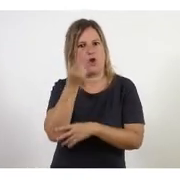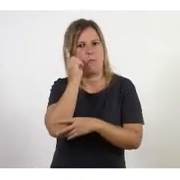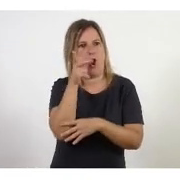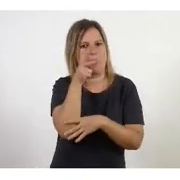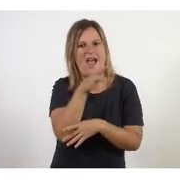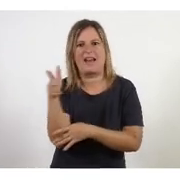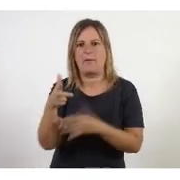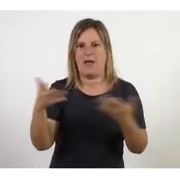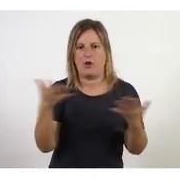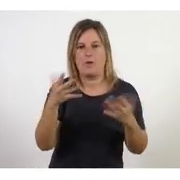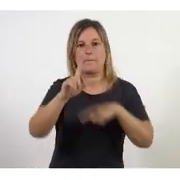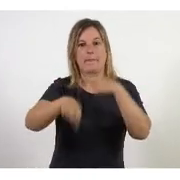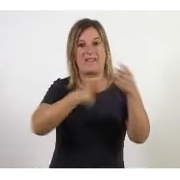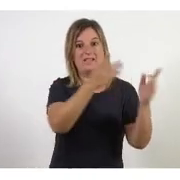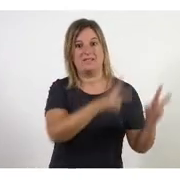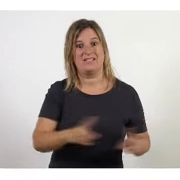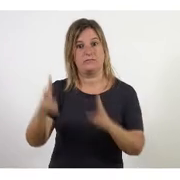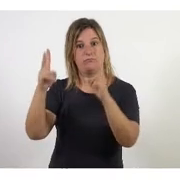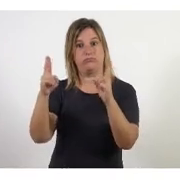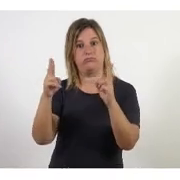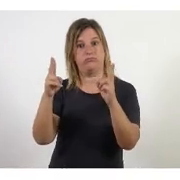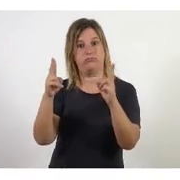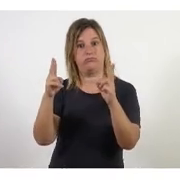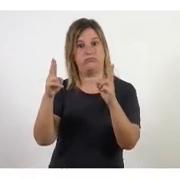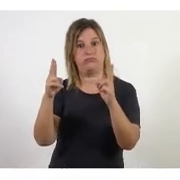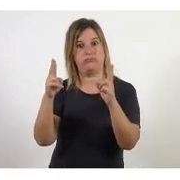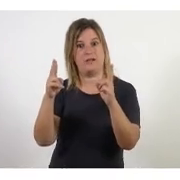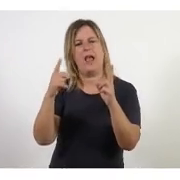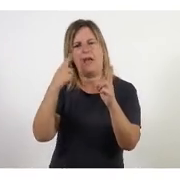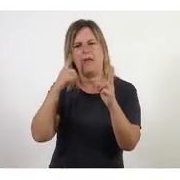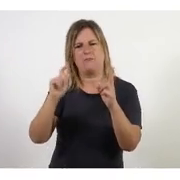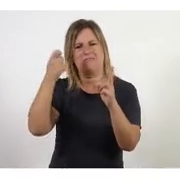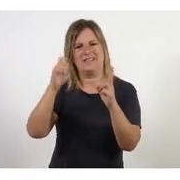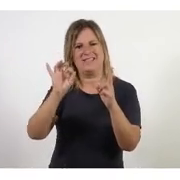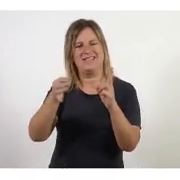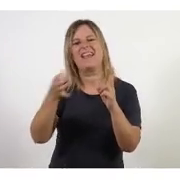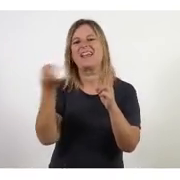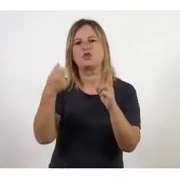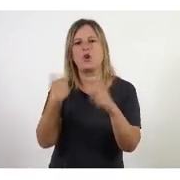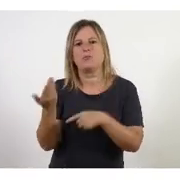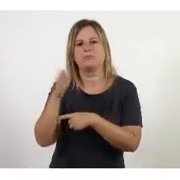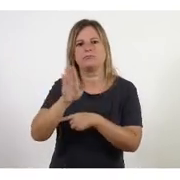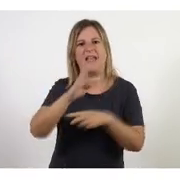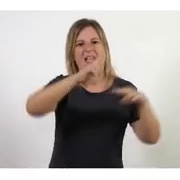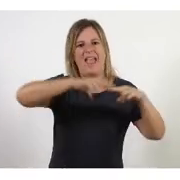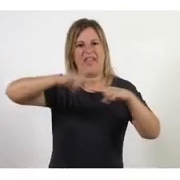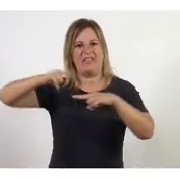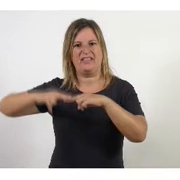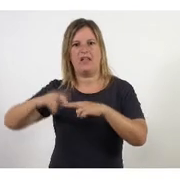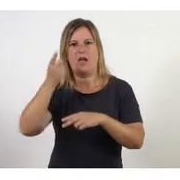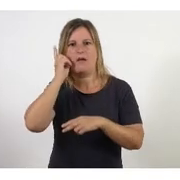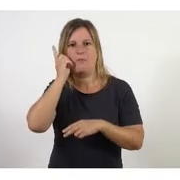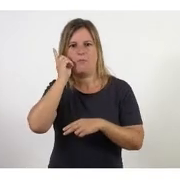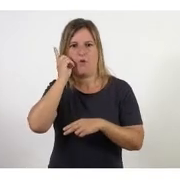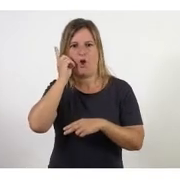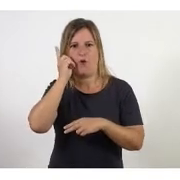mòbil. I la segona part del taller, això que deia l'Enric, a veure si ens en sortim, jo crec que sí que ens sortirem, el que faré és ensenyar-vos a editar un vídeo amb el vostre mòbil.